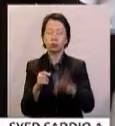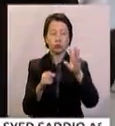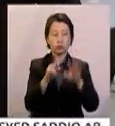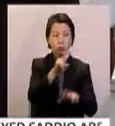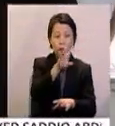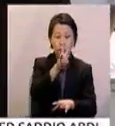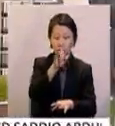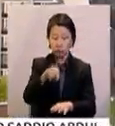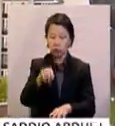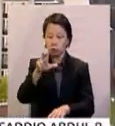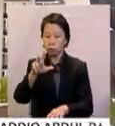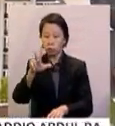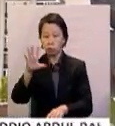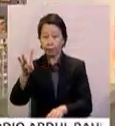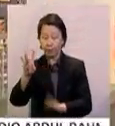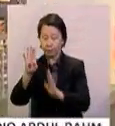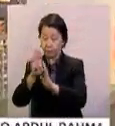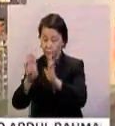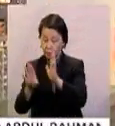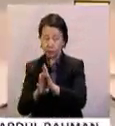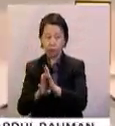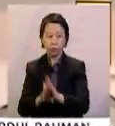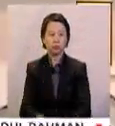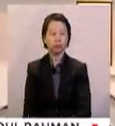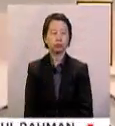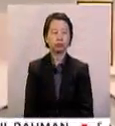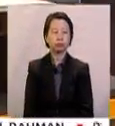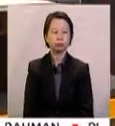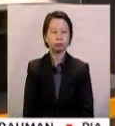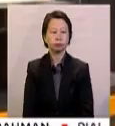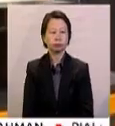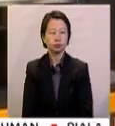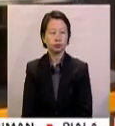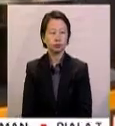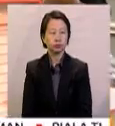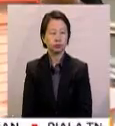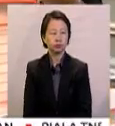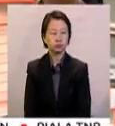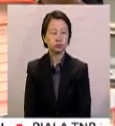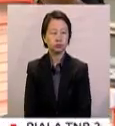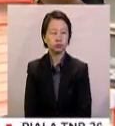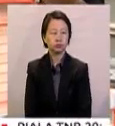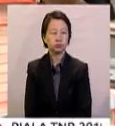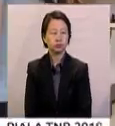RM27.38 bilion. Azni Fatin Anwar, RTM.